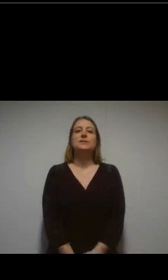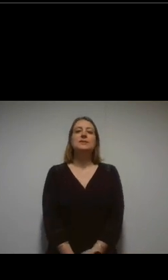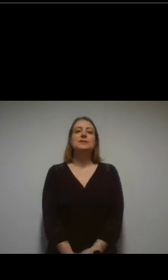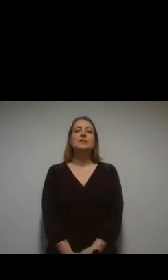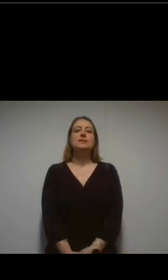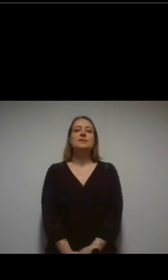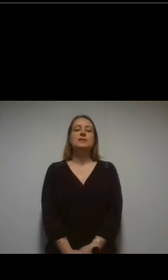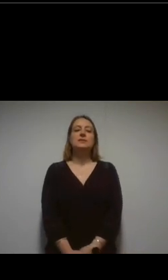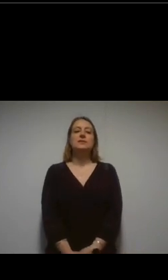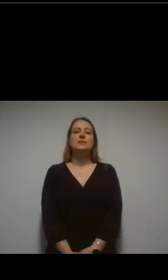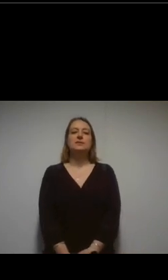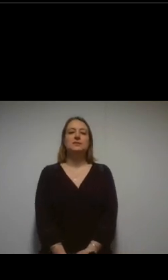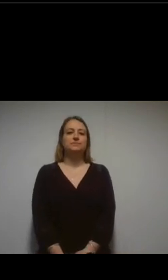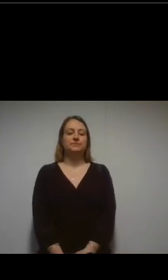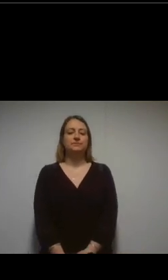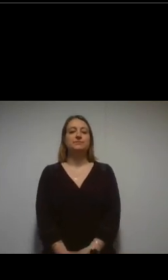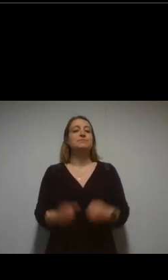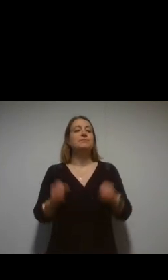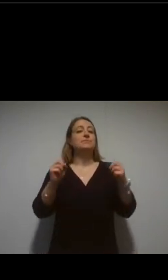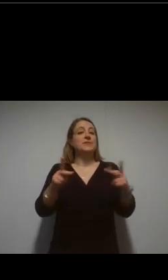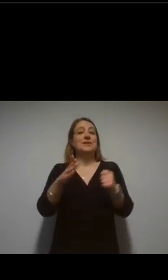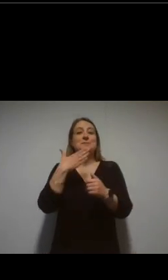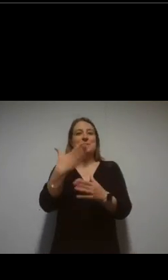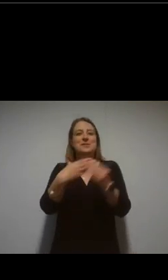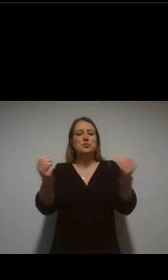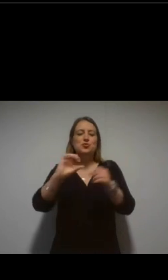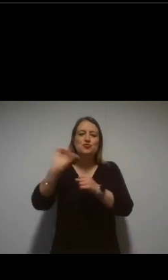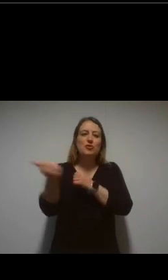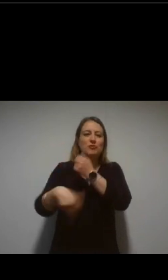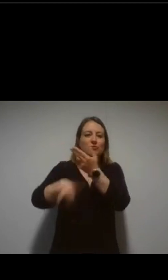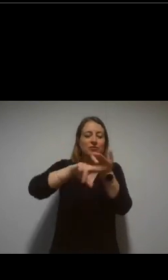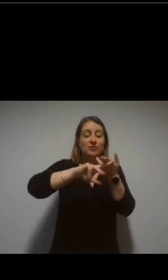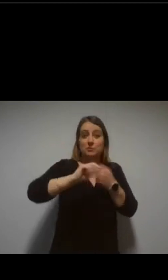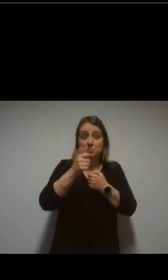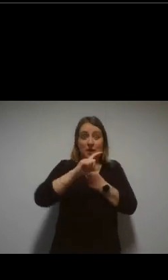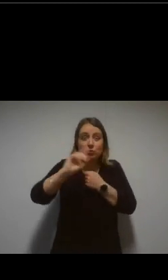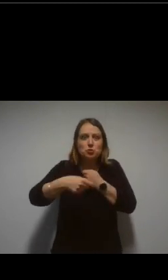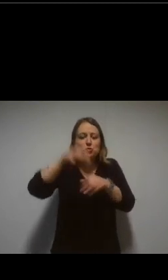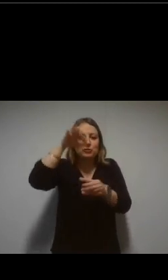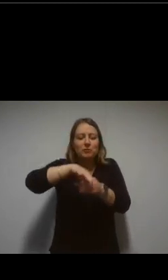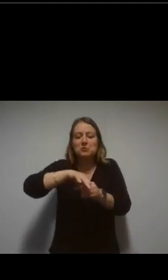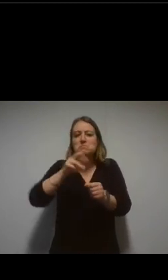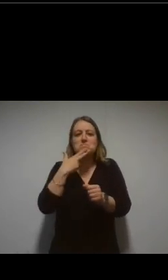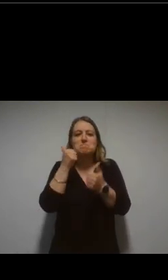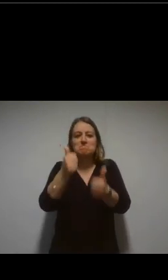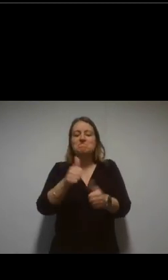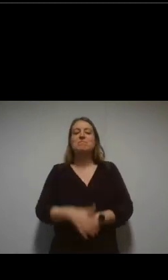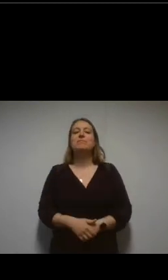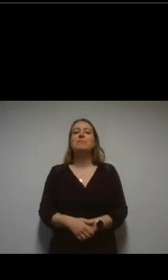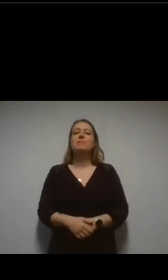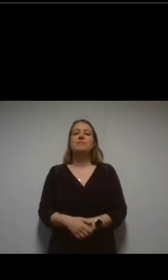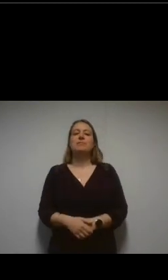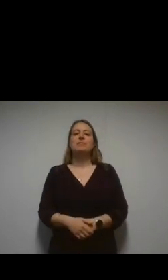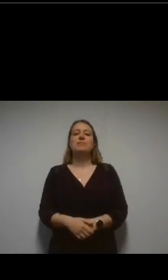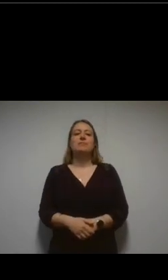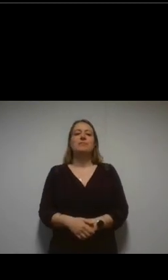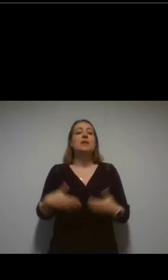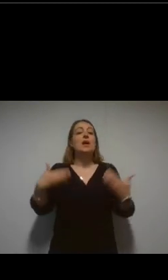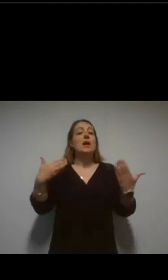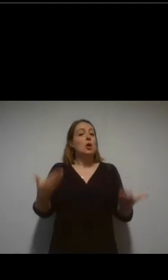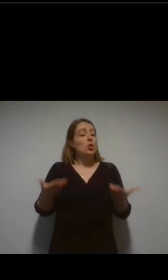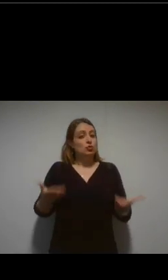Et parfait, on a merci beaucoup pour votre participation. Vous avez quasiment tous voté, donc c'est super. On a donc aujourd'hui